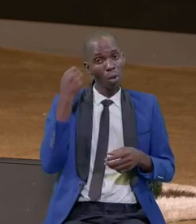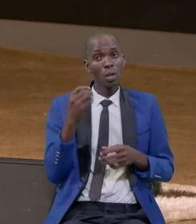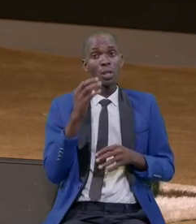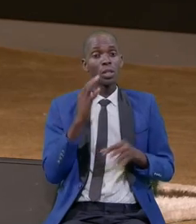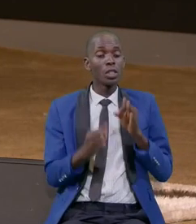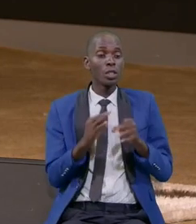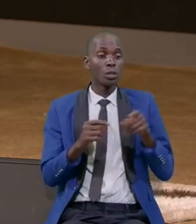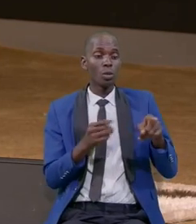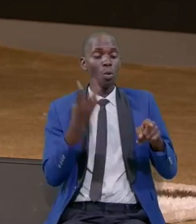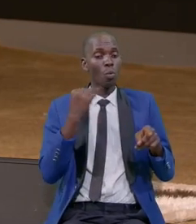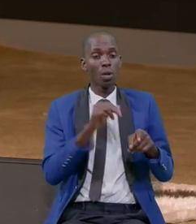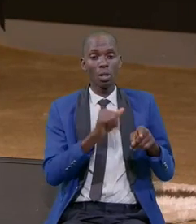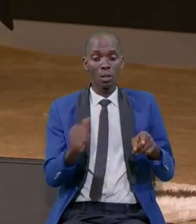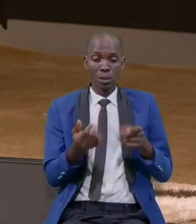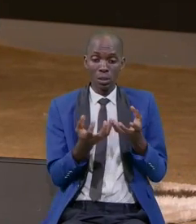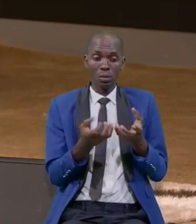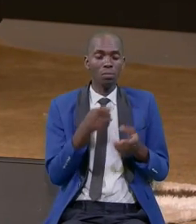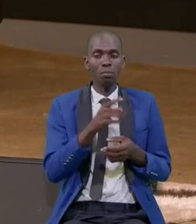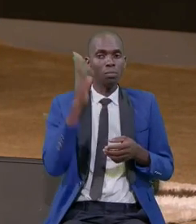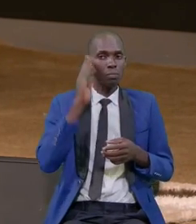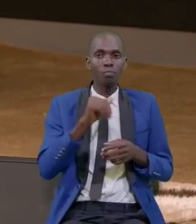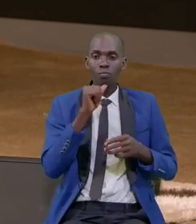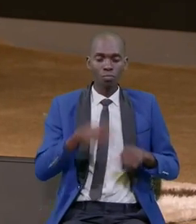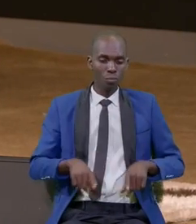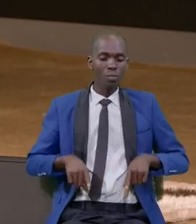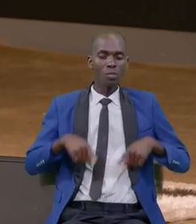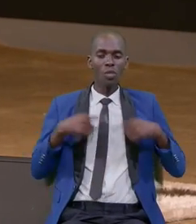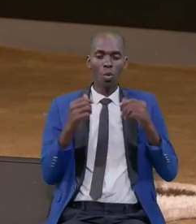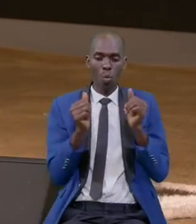toujours lépreux, s'il était lépreux,